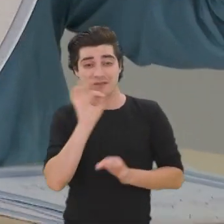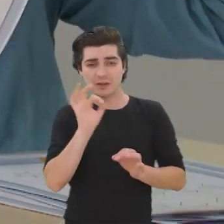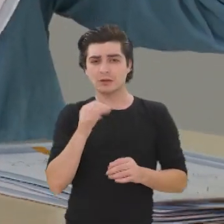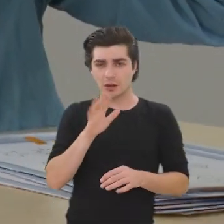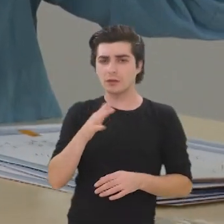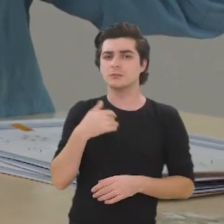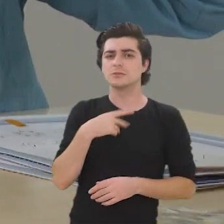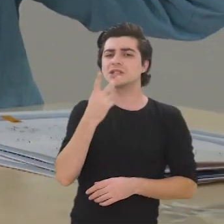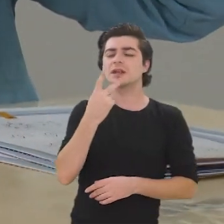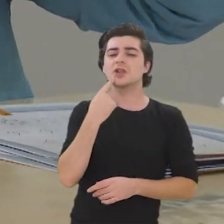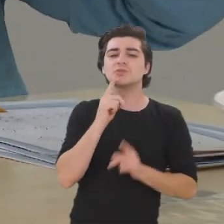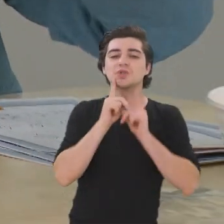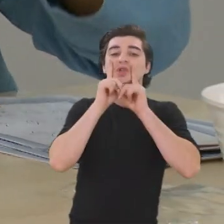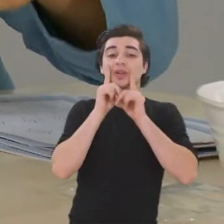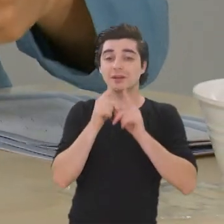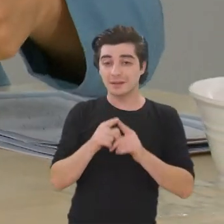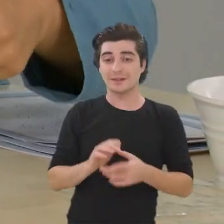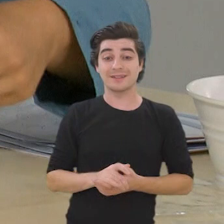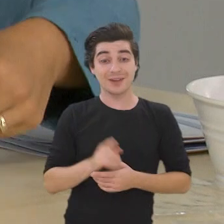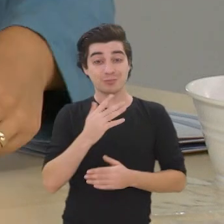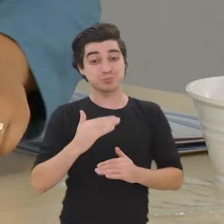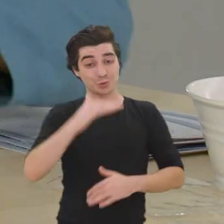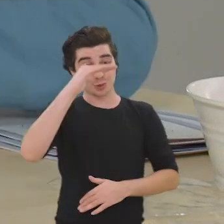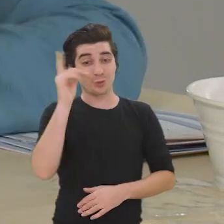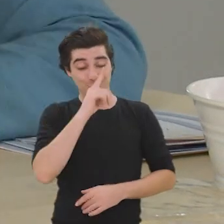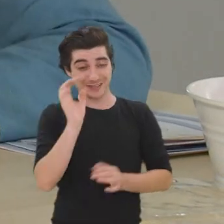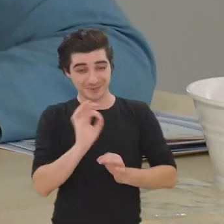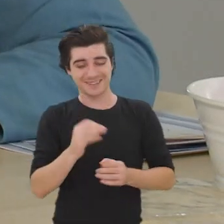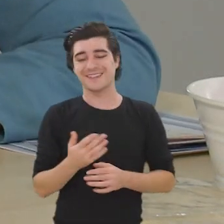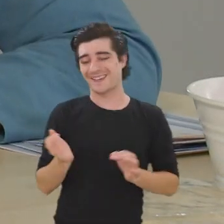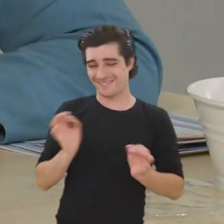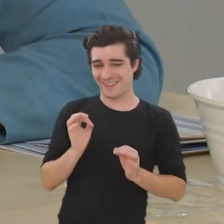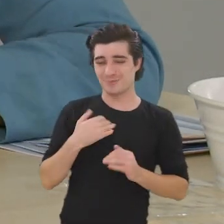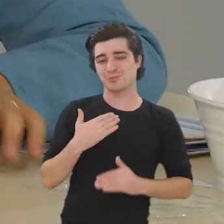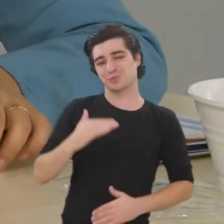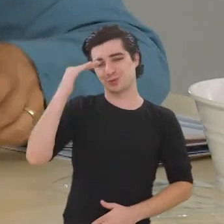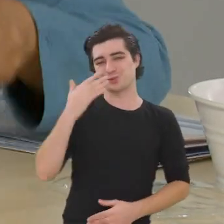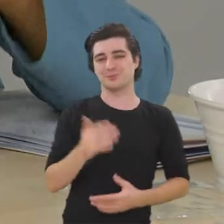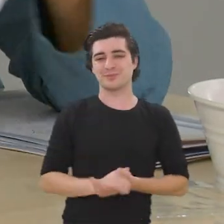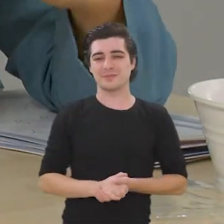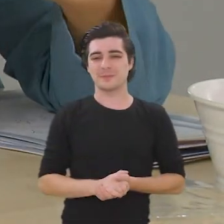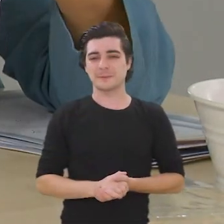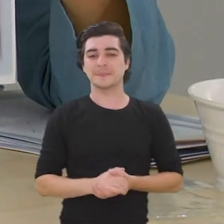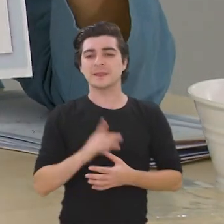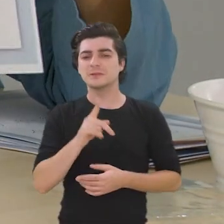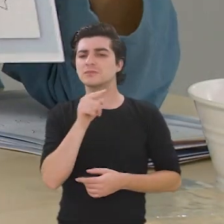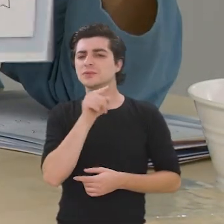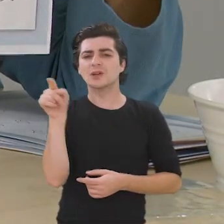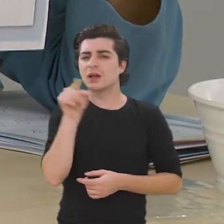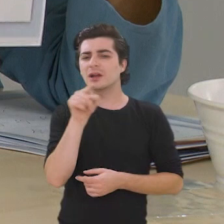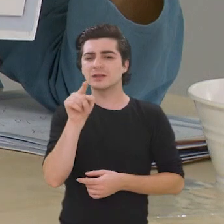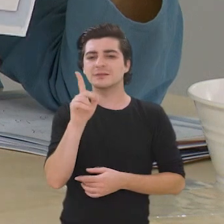evet. İki tane dişim çıktı. Çıktı çünkü büyüyorsun değil mi sen de? Şimdi o zaman Nurbanu bize buradaki